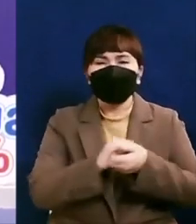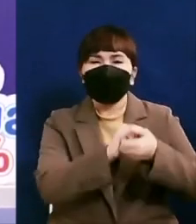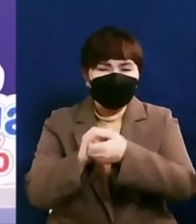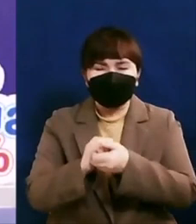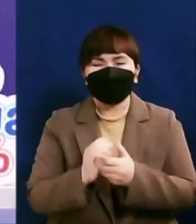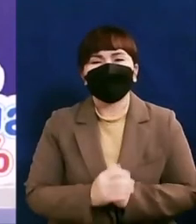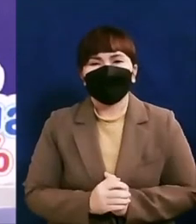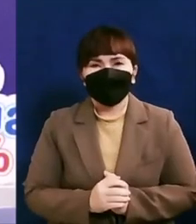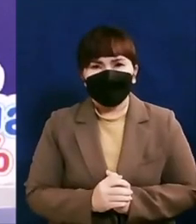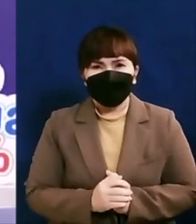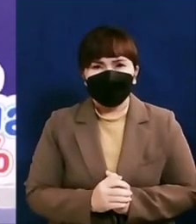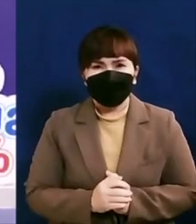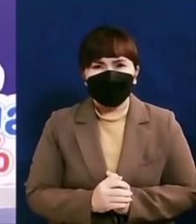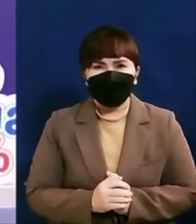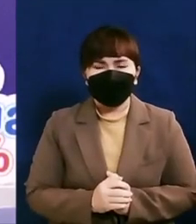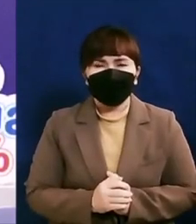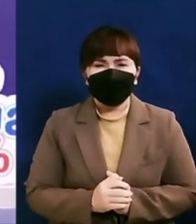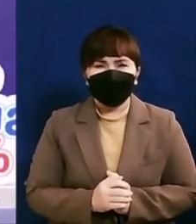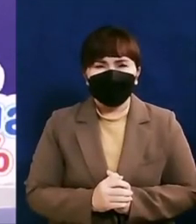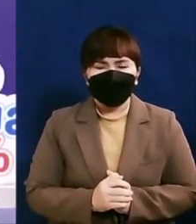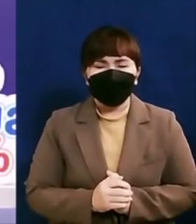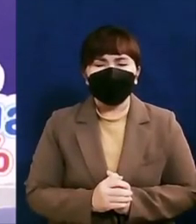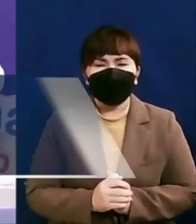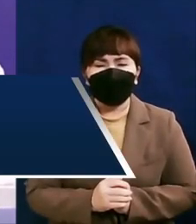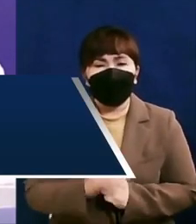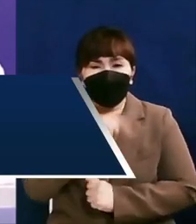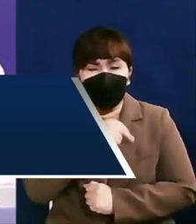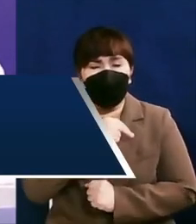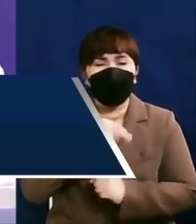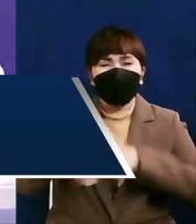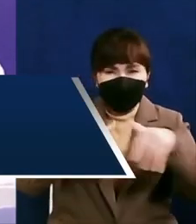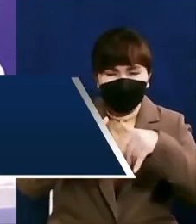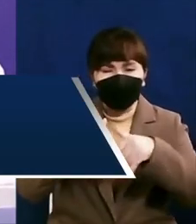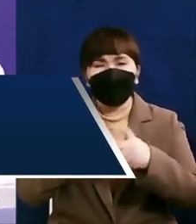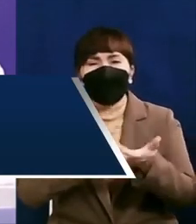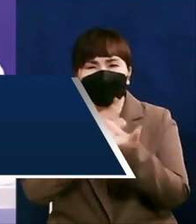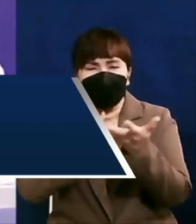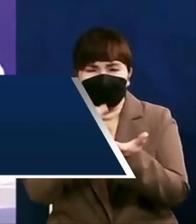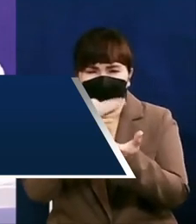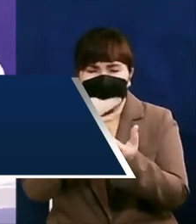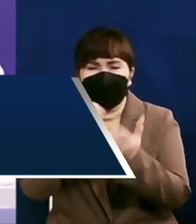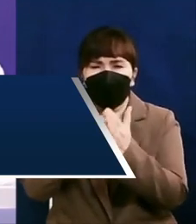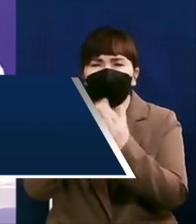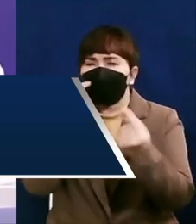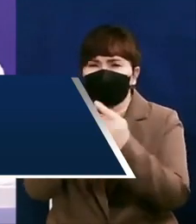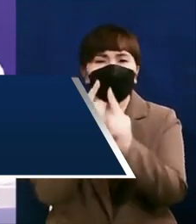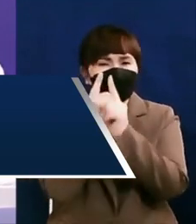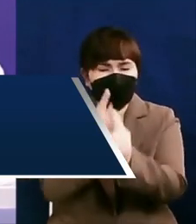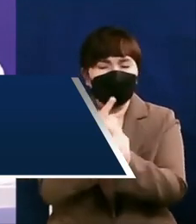ค์นะครับร่วมมือกันกับประชาชนนะครับร่วมมือกันที่จะใช้ยาอย่างสมเหตุสมผลนะครับเพื่อที่จะ